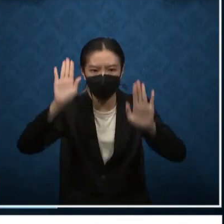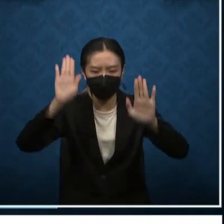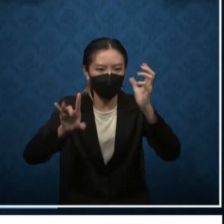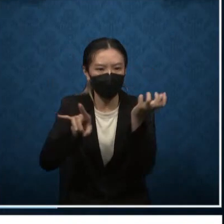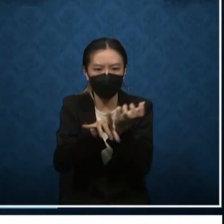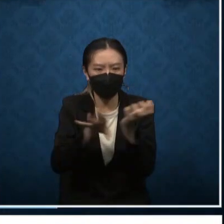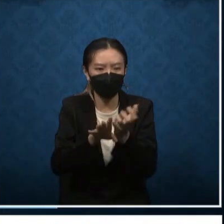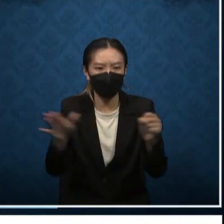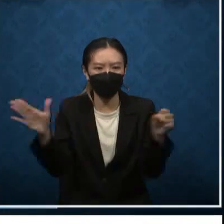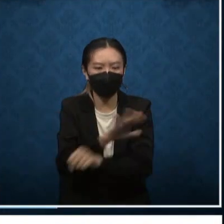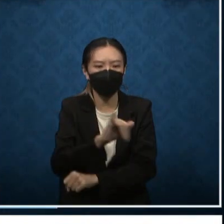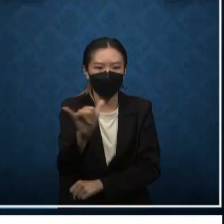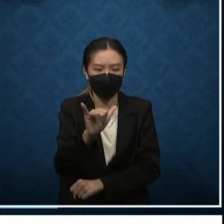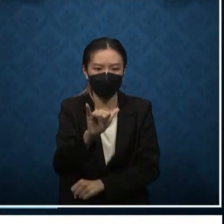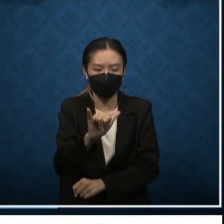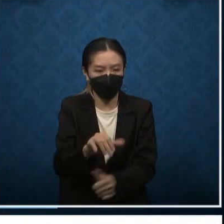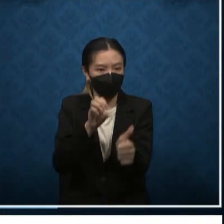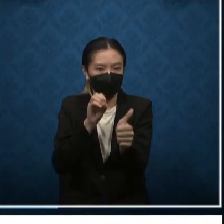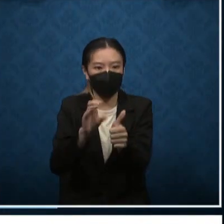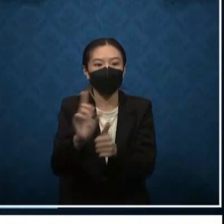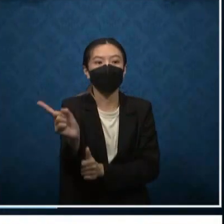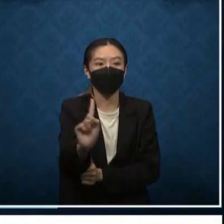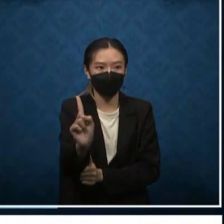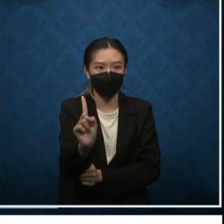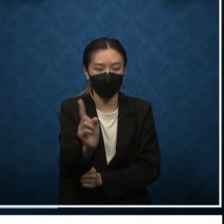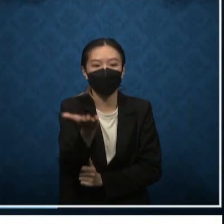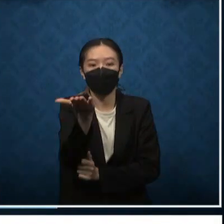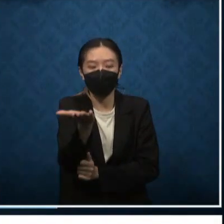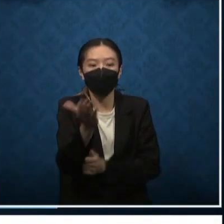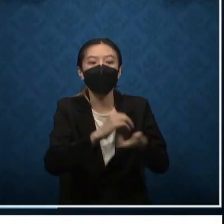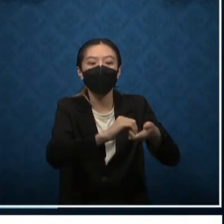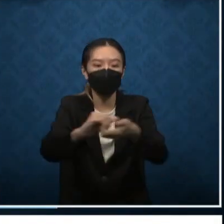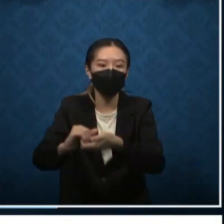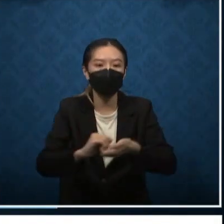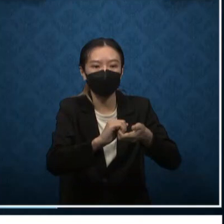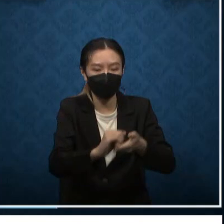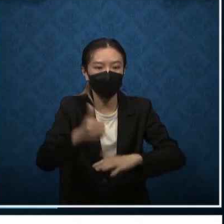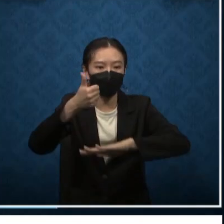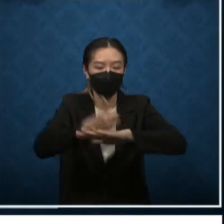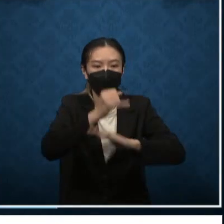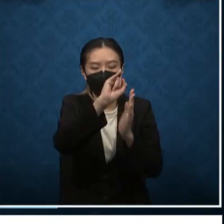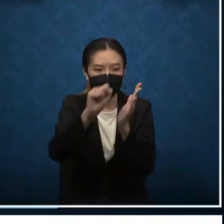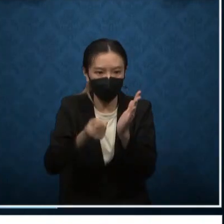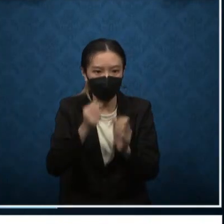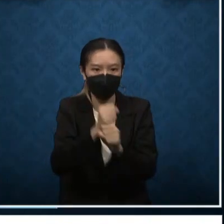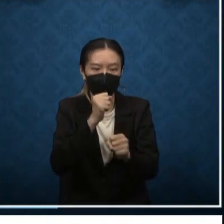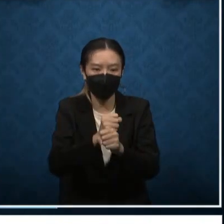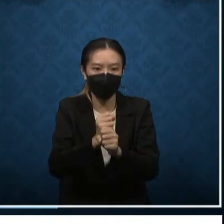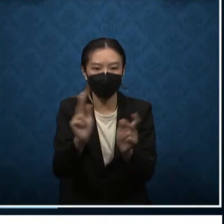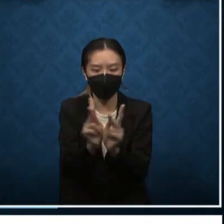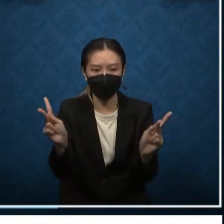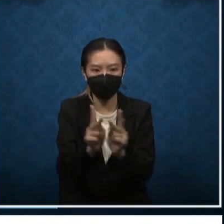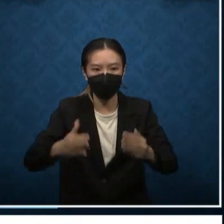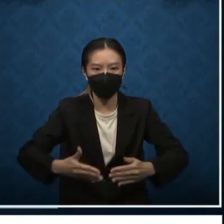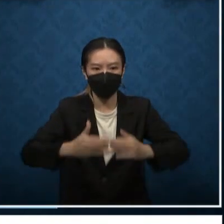ทธภาพข้อเสนอก็คือ ควรขอบวรวมมอกจากพูว่รายกจัหวัดให้มีการแต่งตขน้ำการกับเคลอน